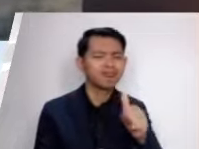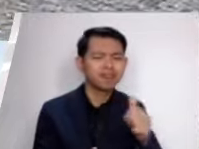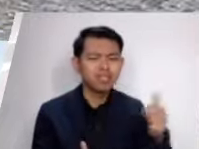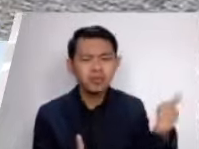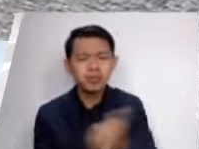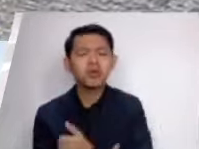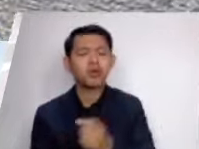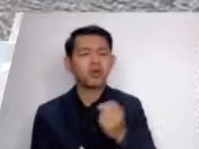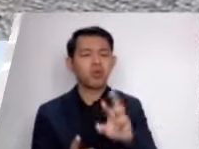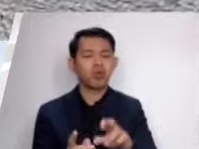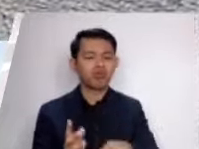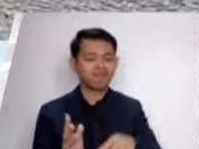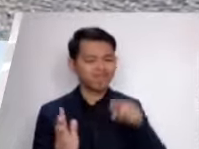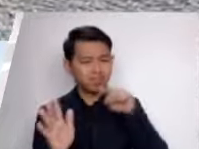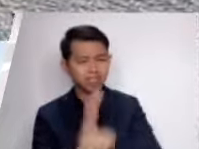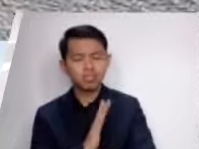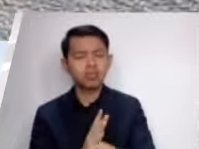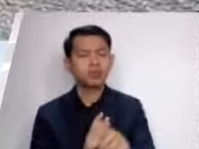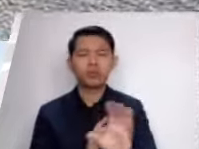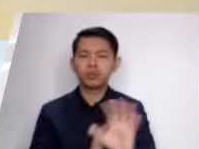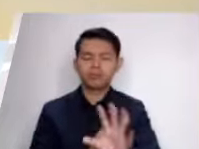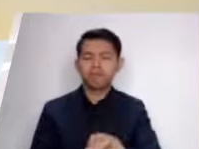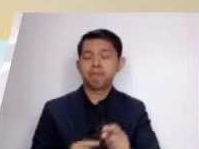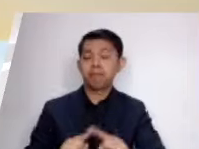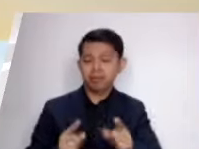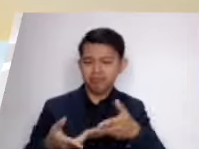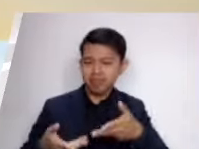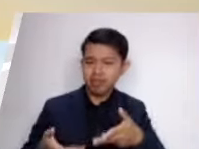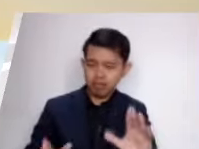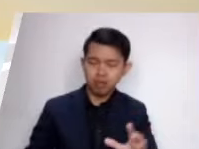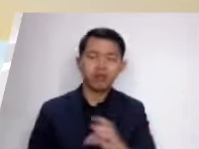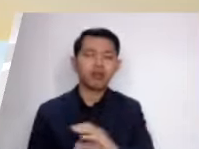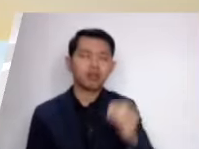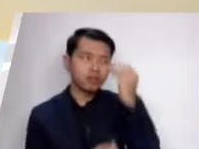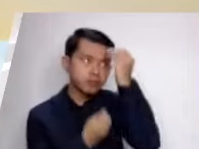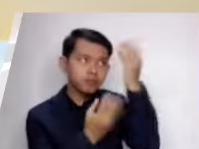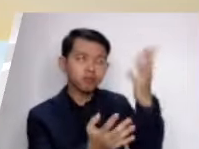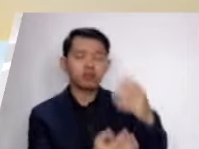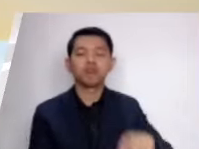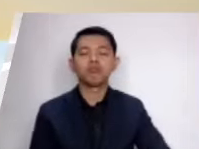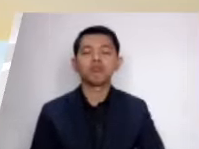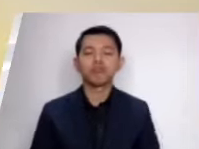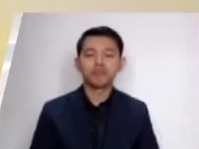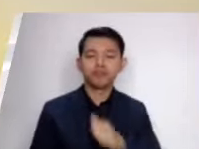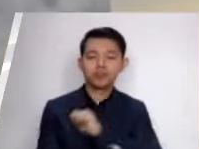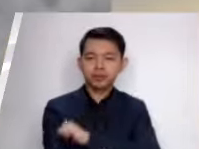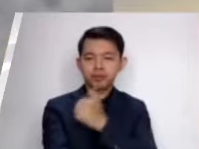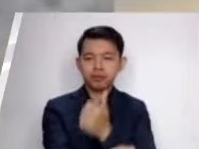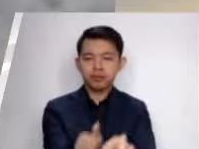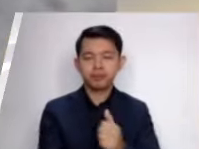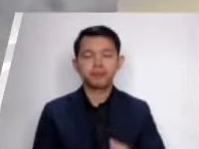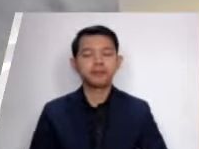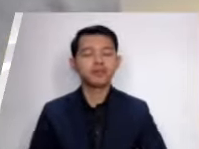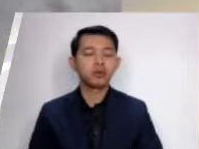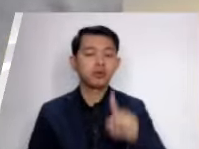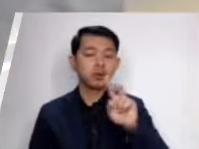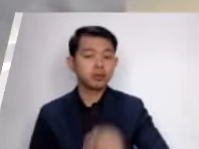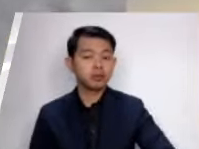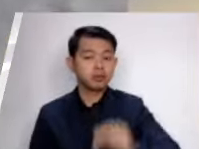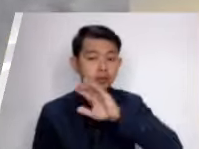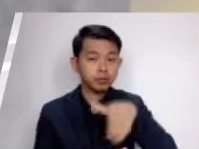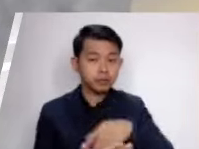halip, pabayaan na lamang o ipaalam sa otoridad. Mula sa GMA Regional TV 1 North Central Luzon, Claire Lacanilaw